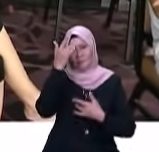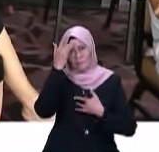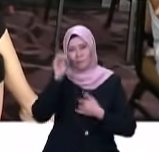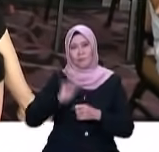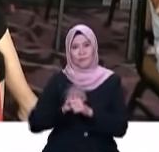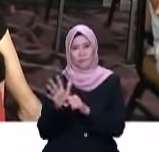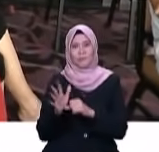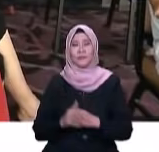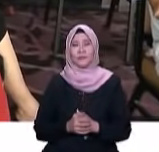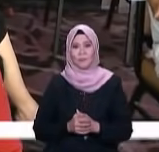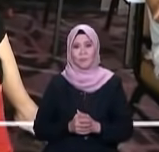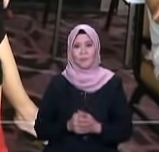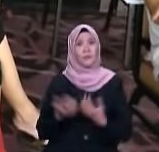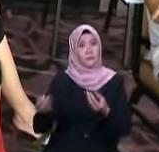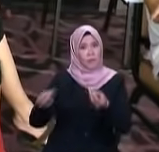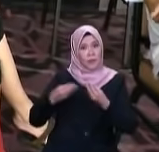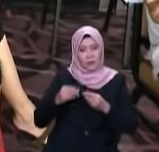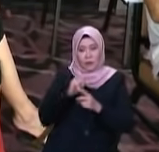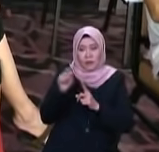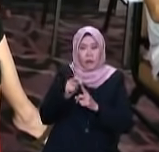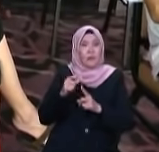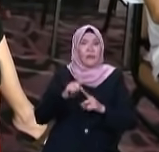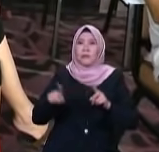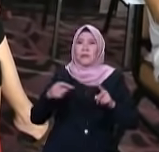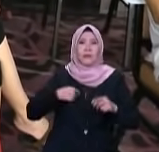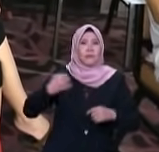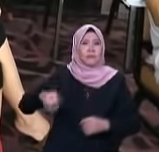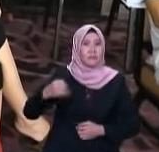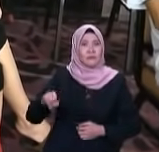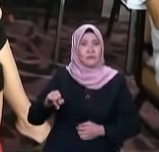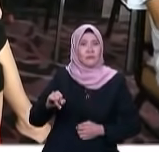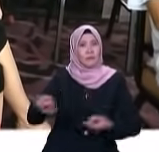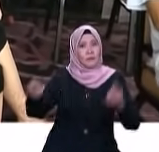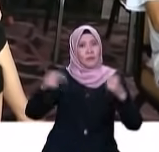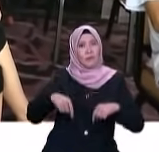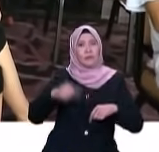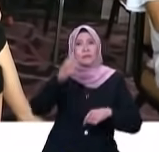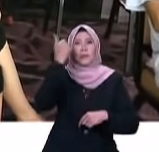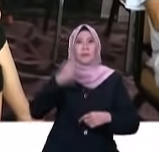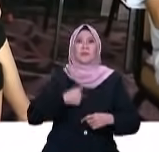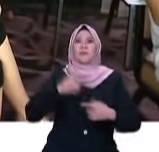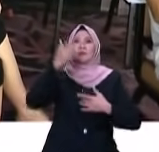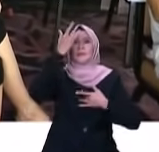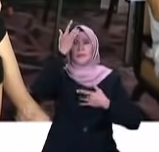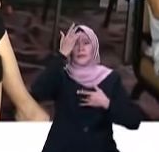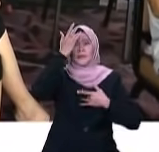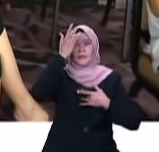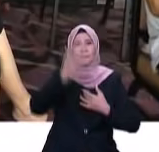waktu dia dah bagi tarikh, tapi saya tak ikut ambil sebab waktu itu saya tak sihat.